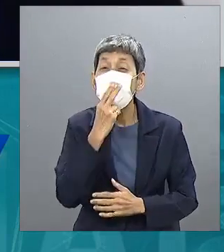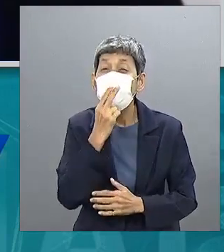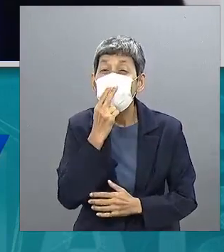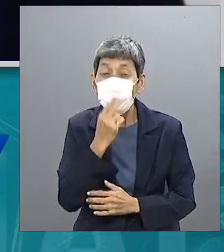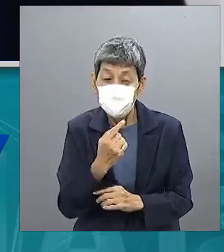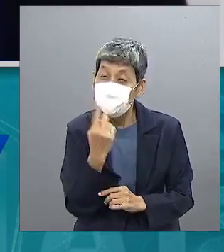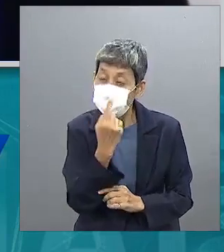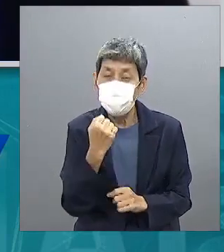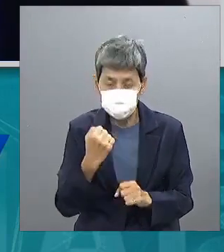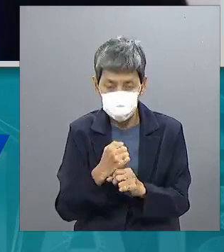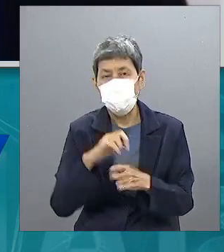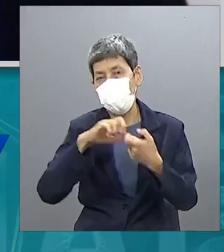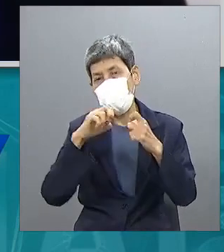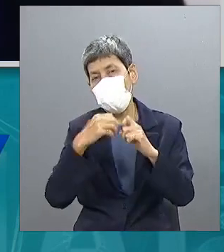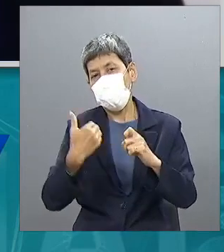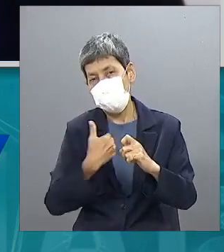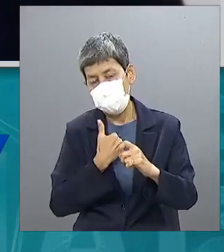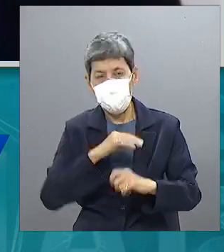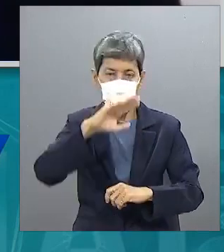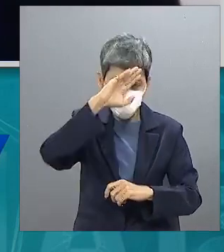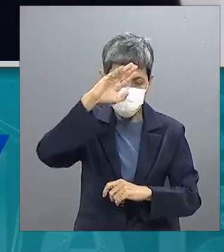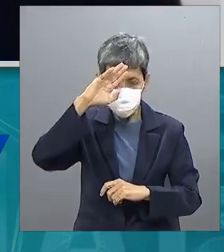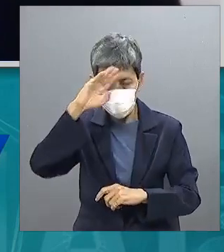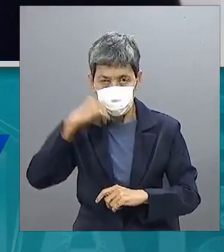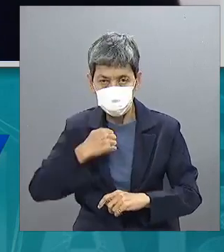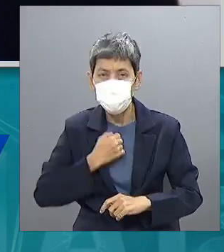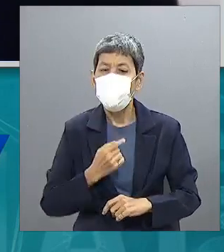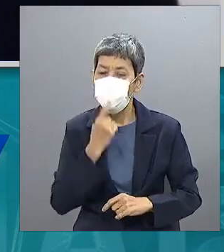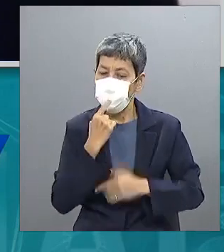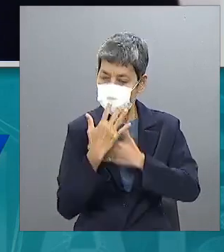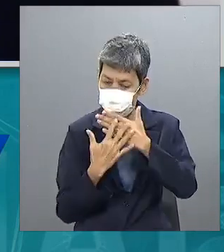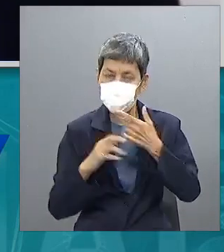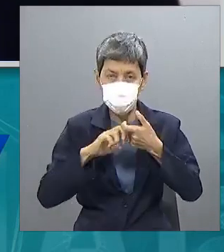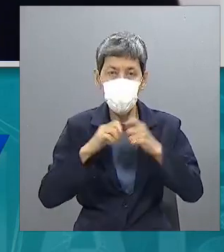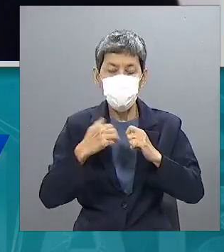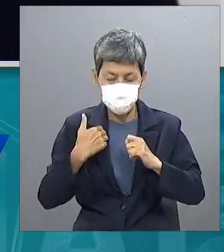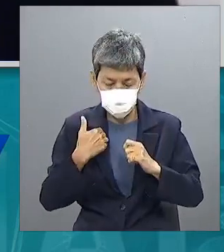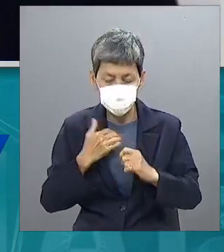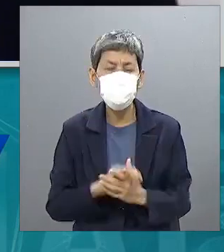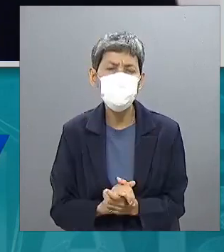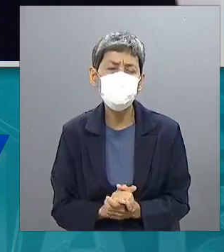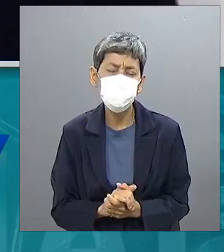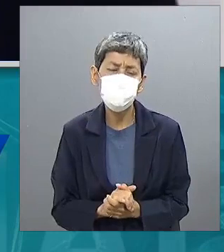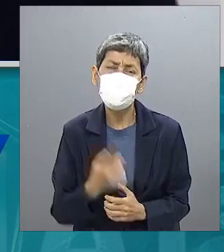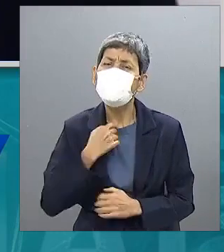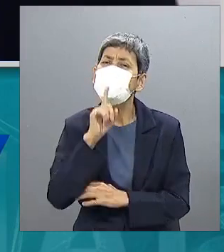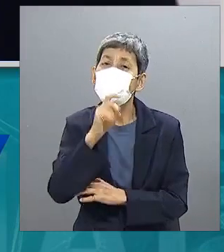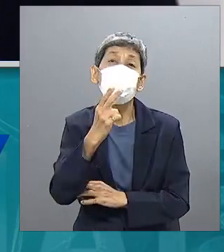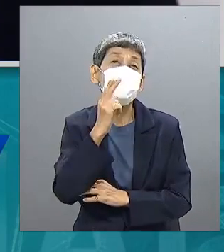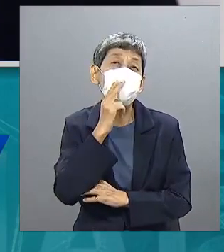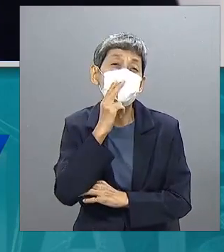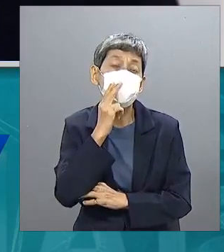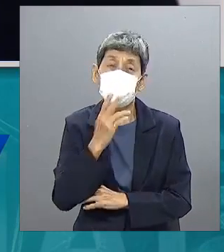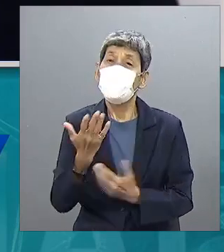ก็จะมีความเสี่ยงต่อการเกิดโรคเกี่ยวกับเรื่องระบบหลอดเลือดในร่างกายด้วยครับผมขาและอย่างกันสูบบุหรี่นะคะไม่ว่าจะเป็น